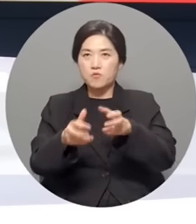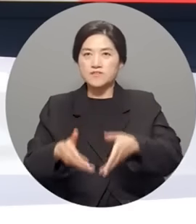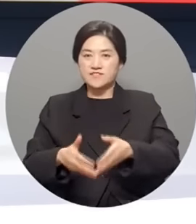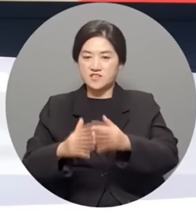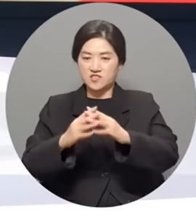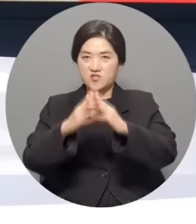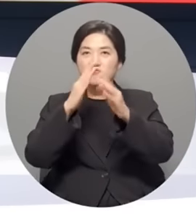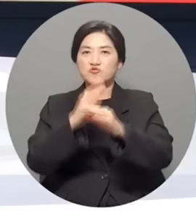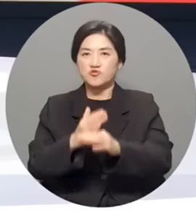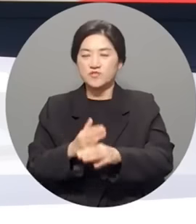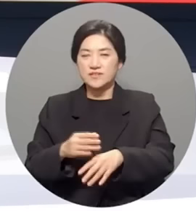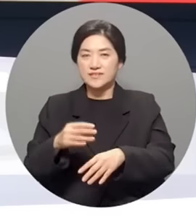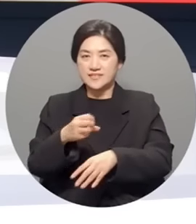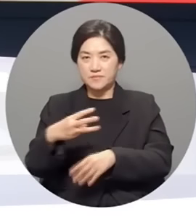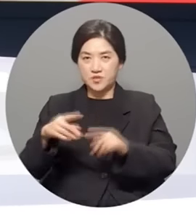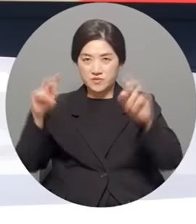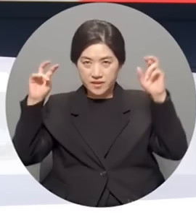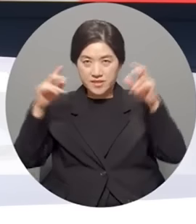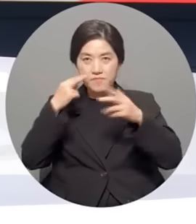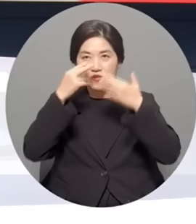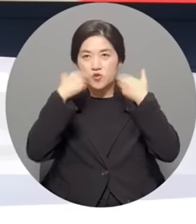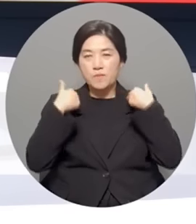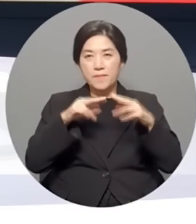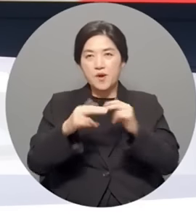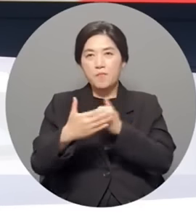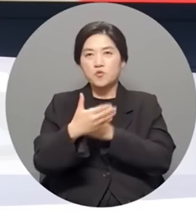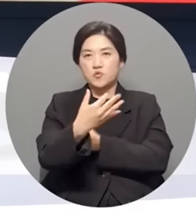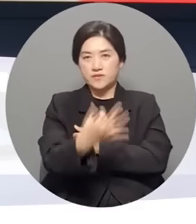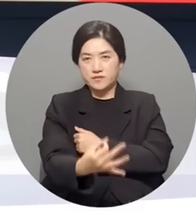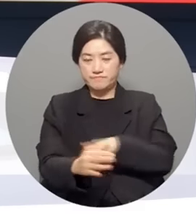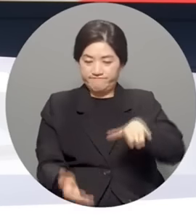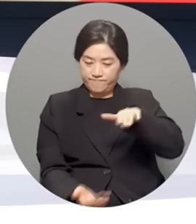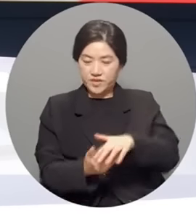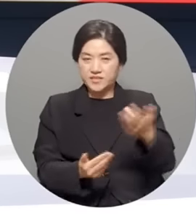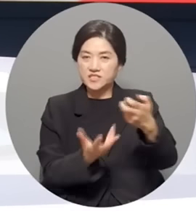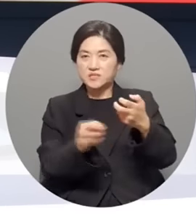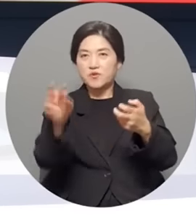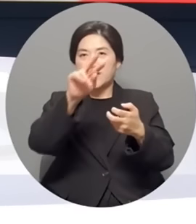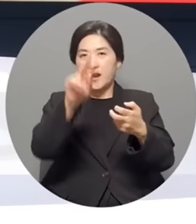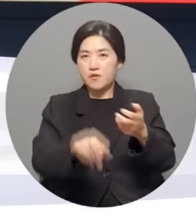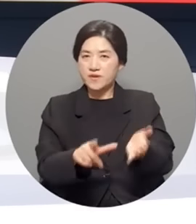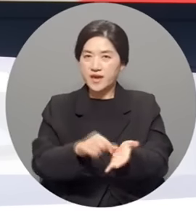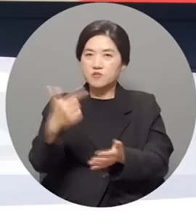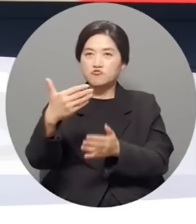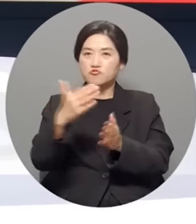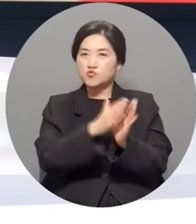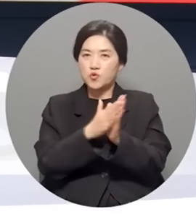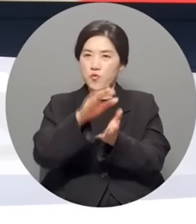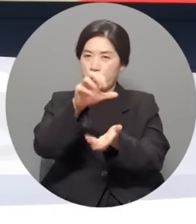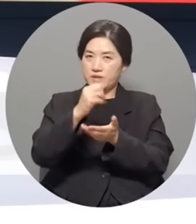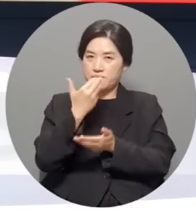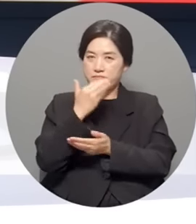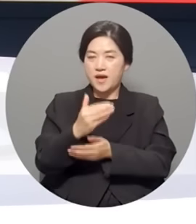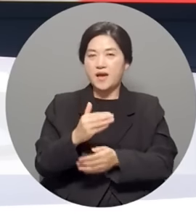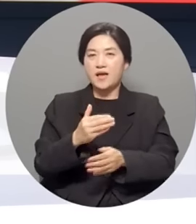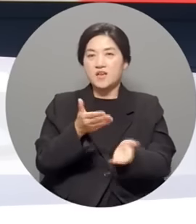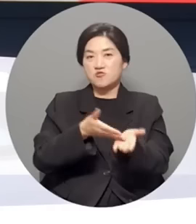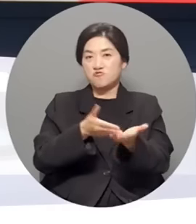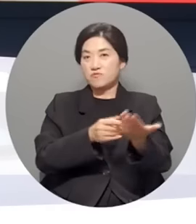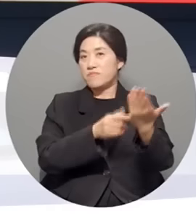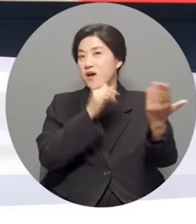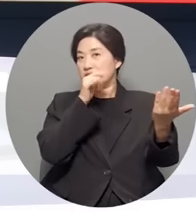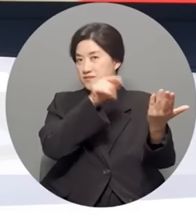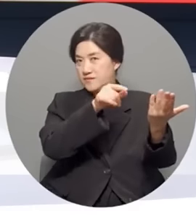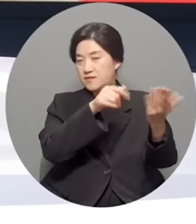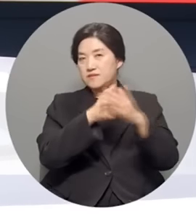있는 삼성전자가 미국 정부의 반도체 보조금을 최대 70억 달러, 약 9조 원가량 받을 거라는 외신 보도가